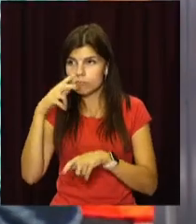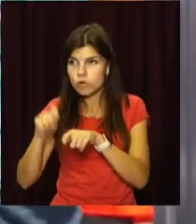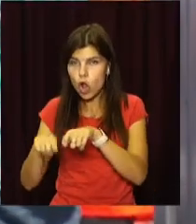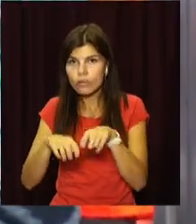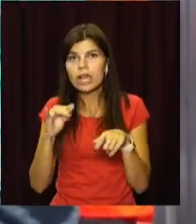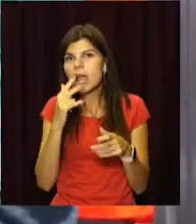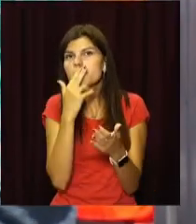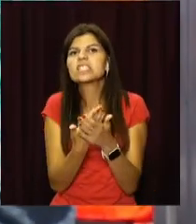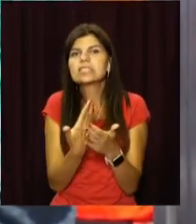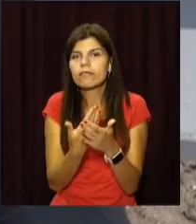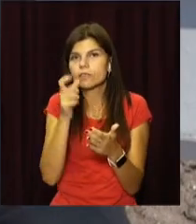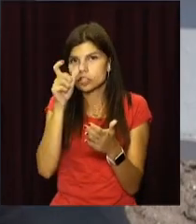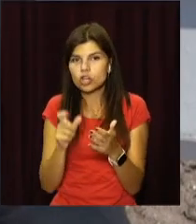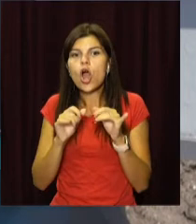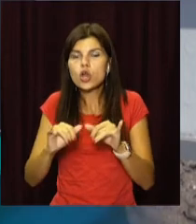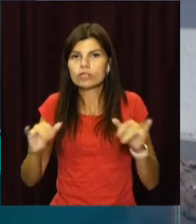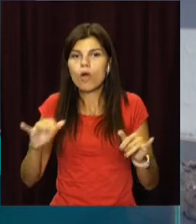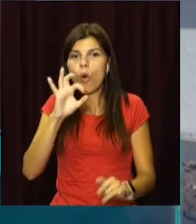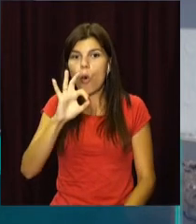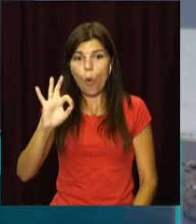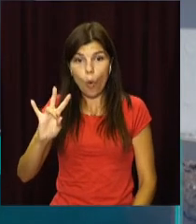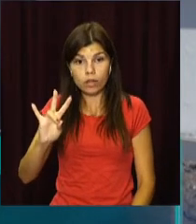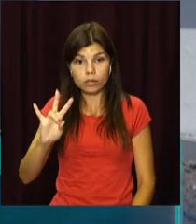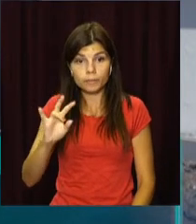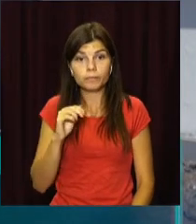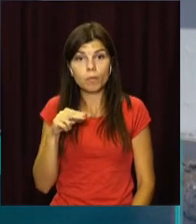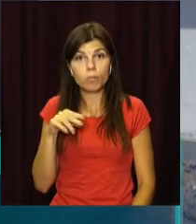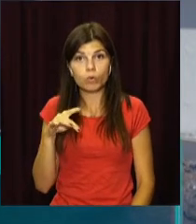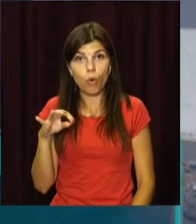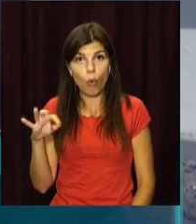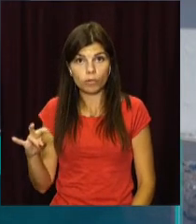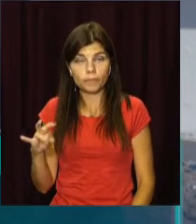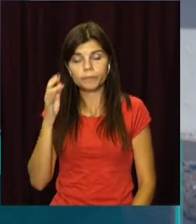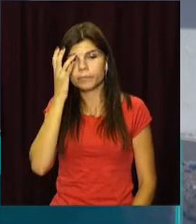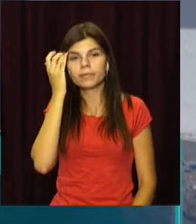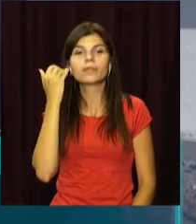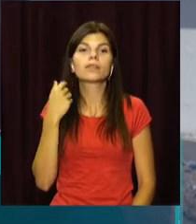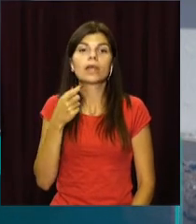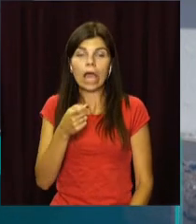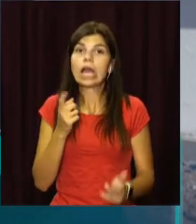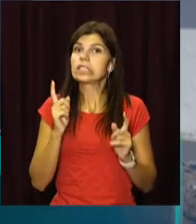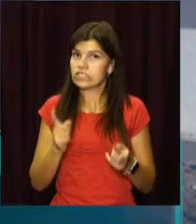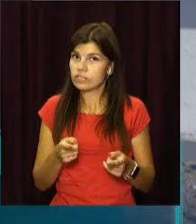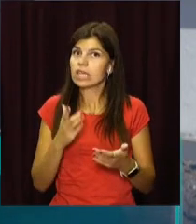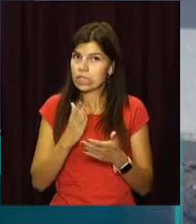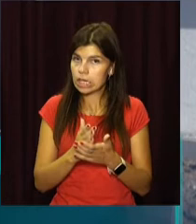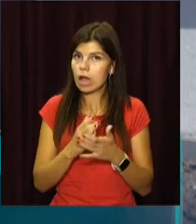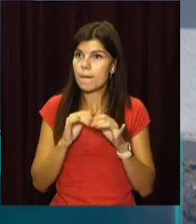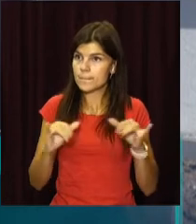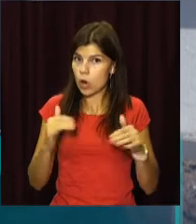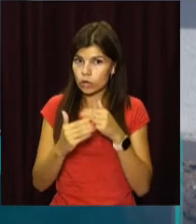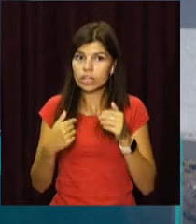представник програми розвитку ООН. Дійсно, два об'єкти, дві школи, і це дійсно прогрес. Я був